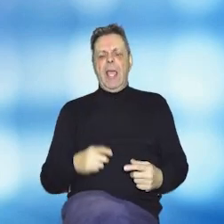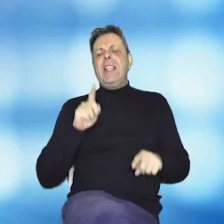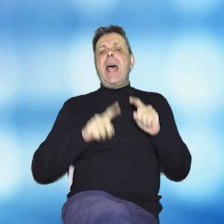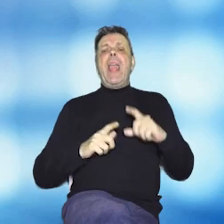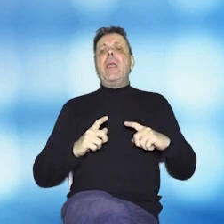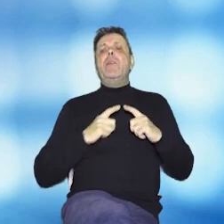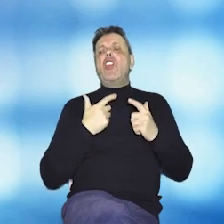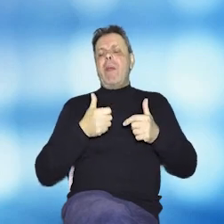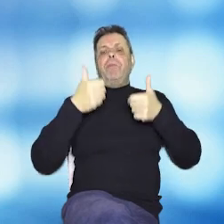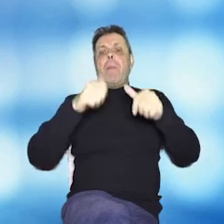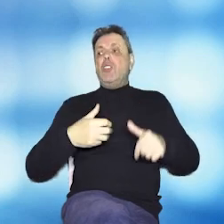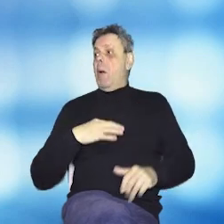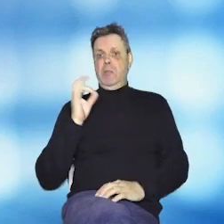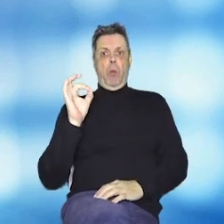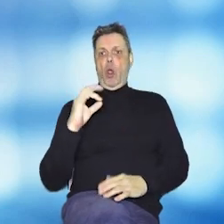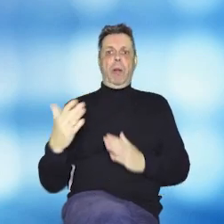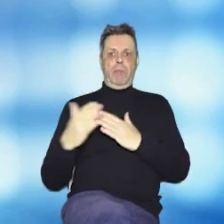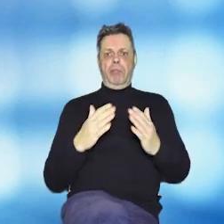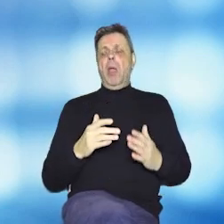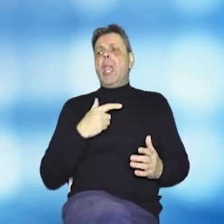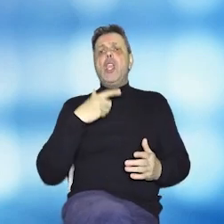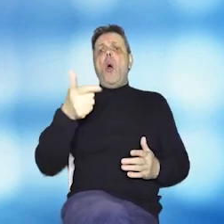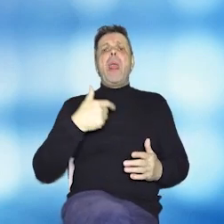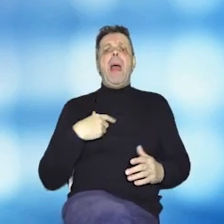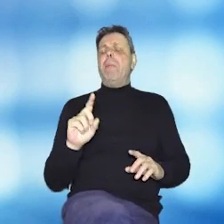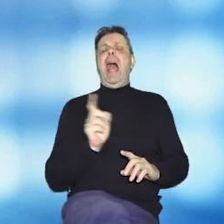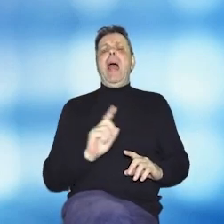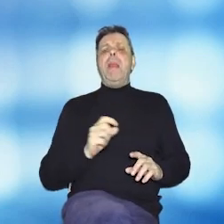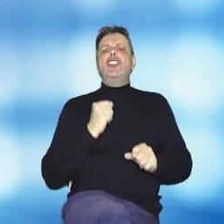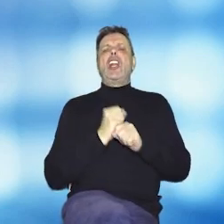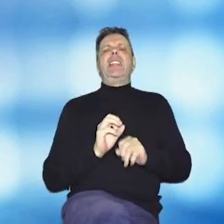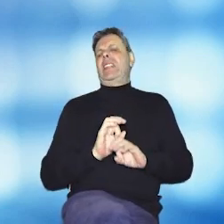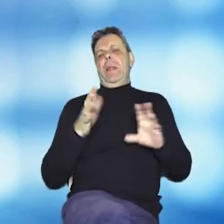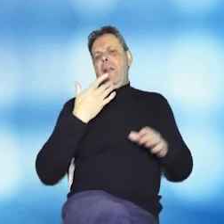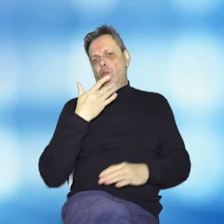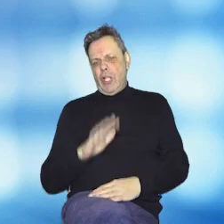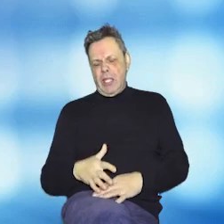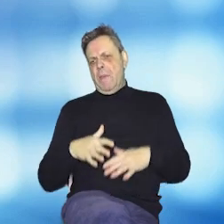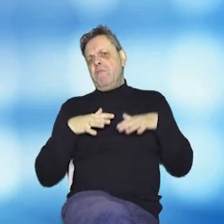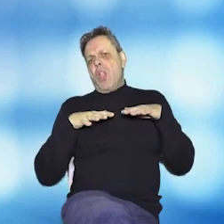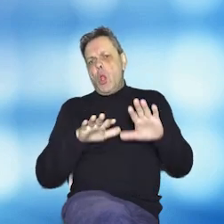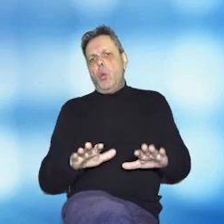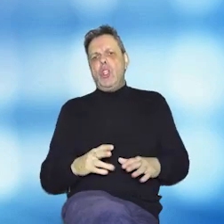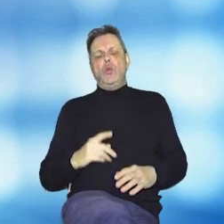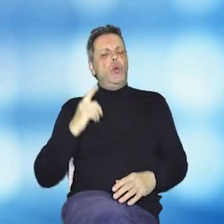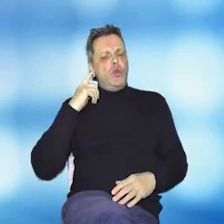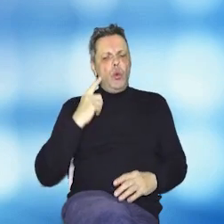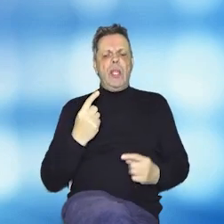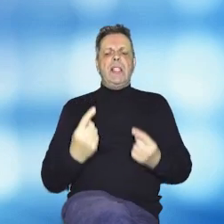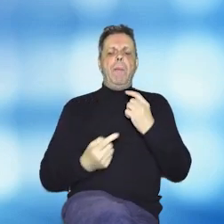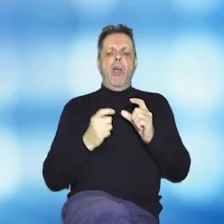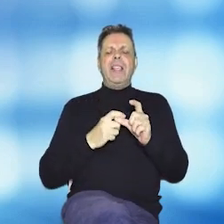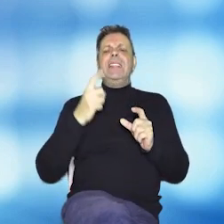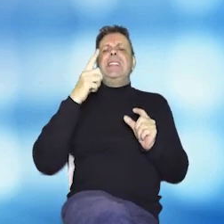nekim živim bićima mi smo u dobrim odnosima, jel da? I oni nama neće raditi nikakvu štetu. Ljudi su vjerojatno čuli za